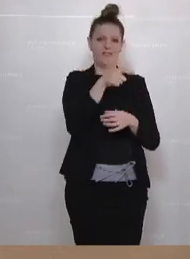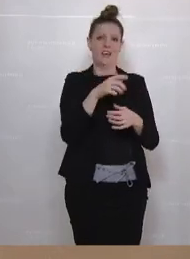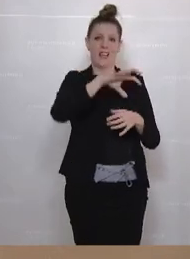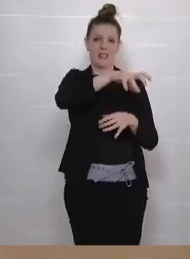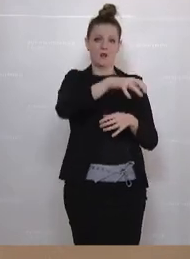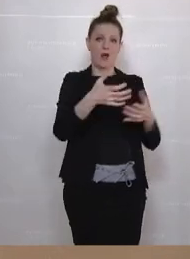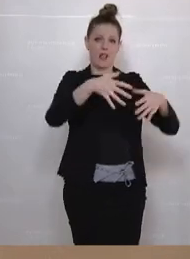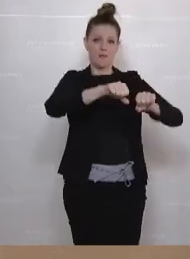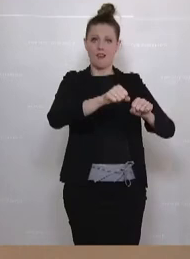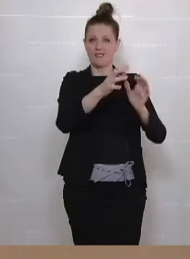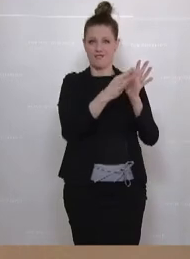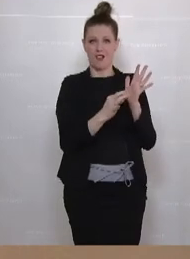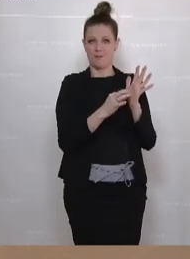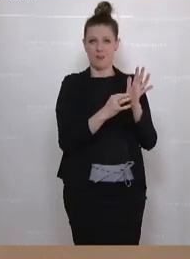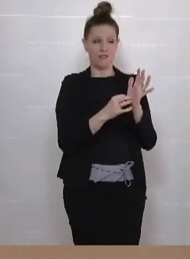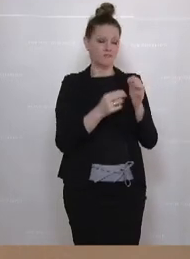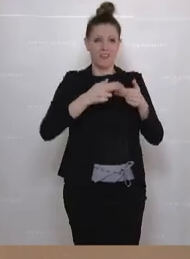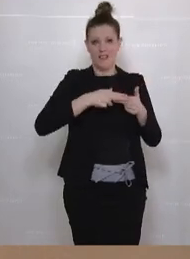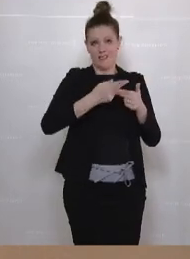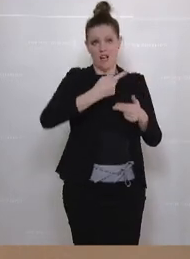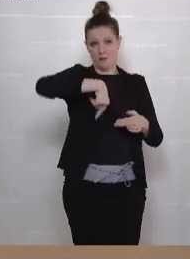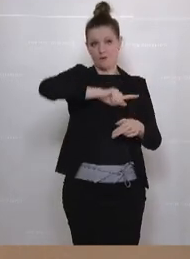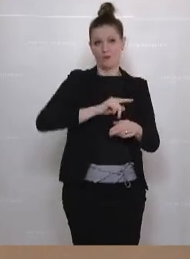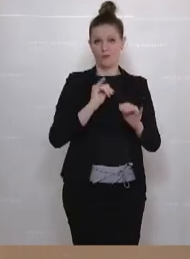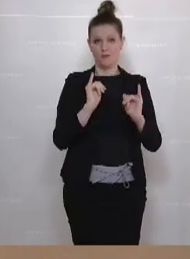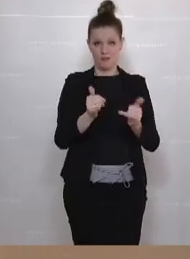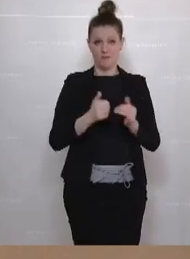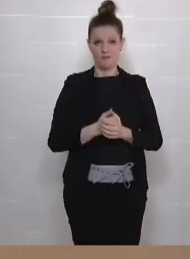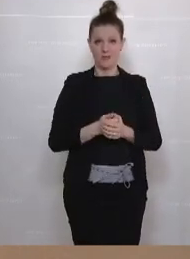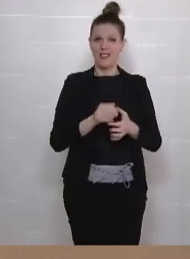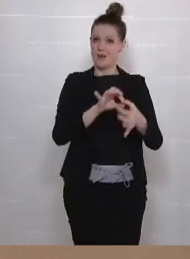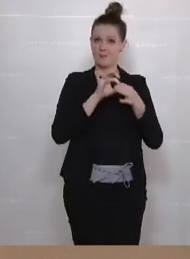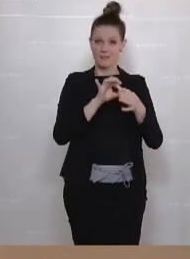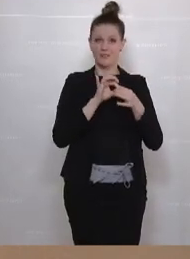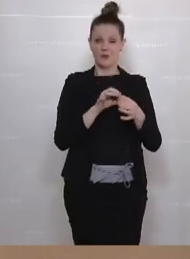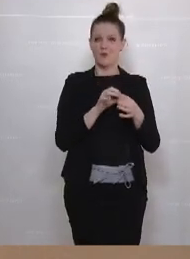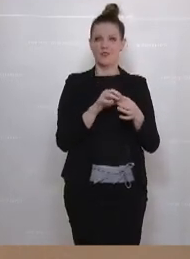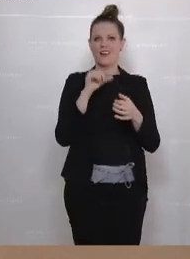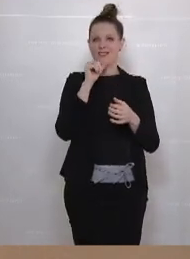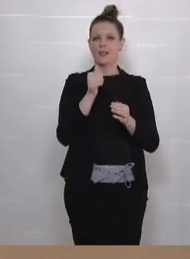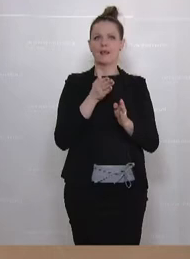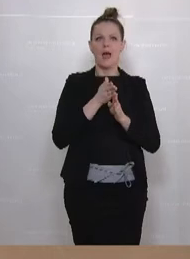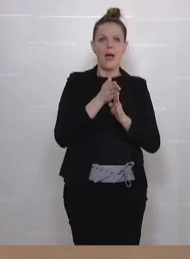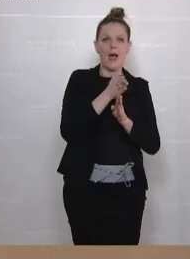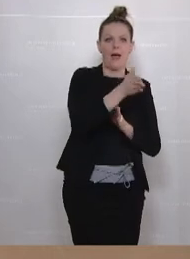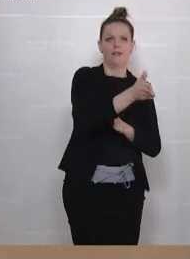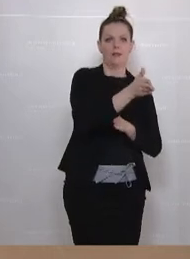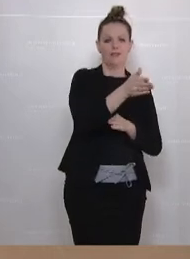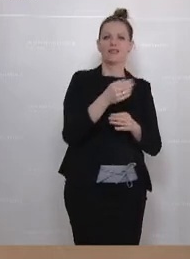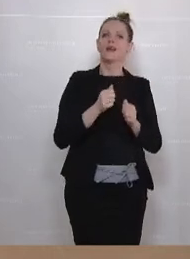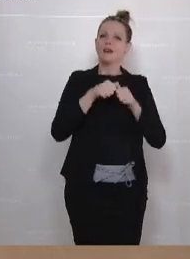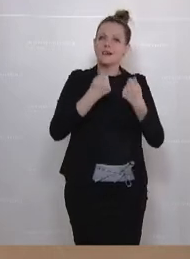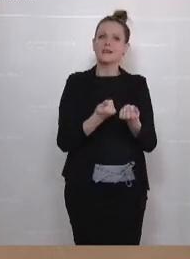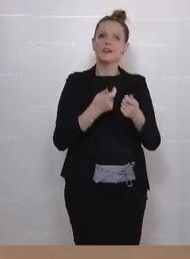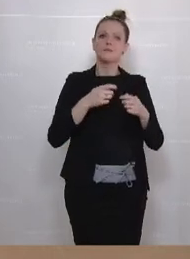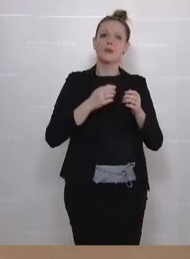Machtfaktor, ist ein Nachbar von uns. Aber die Beziehungen sind daher auch nicht eindimensional. Es gibt Bereiche, wo wir sicher